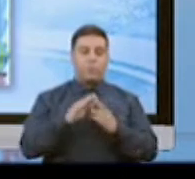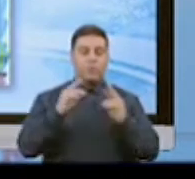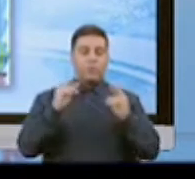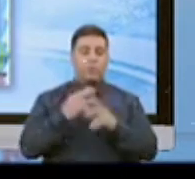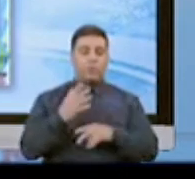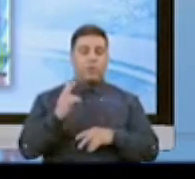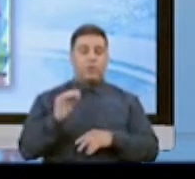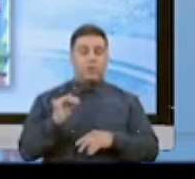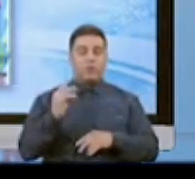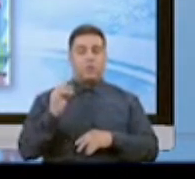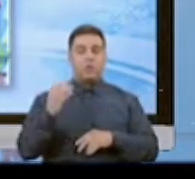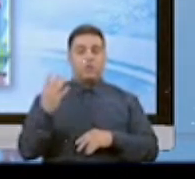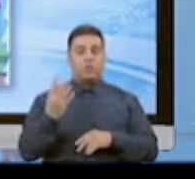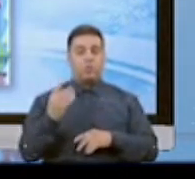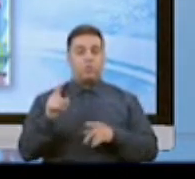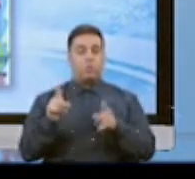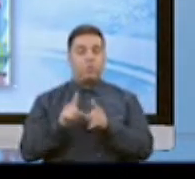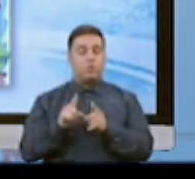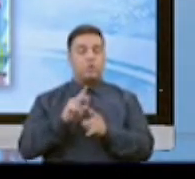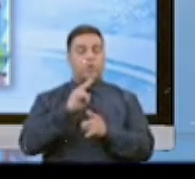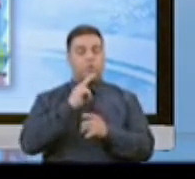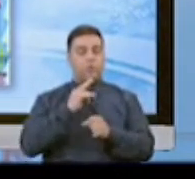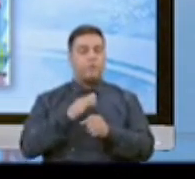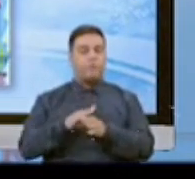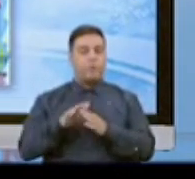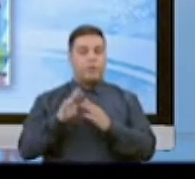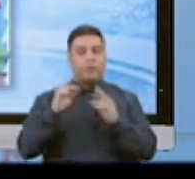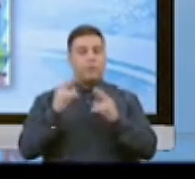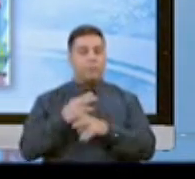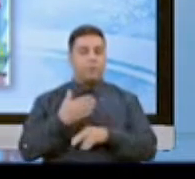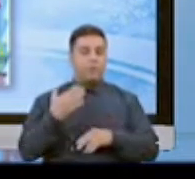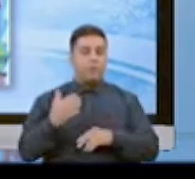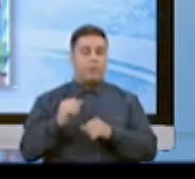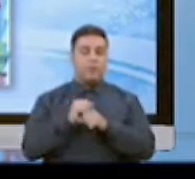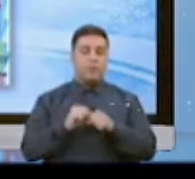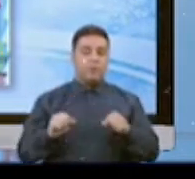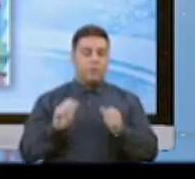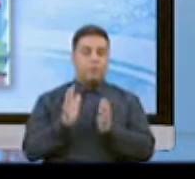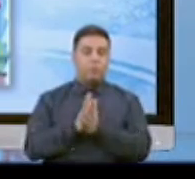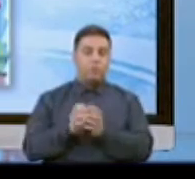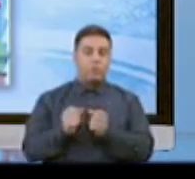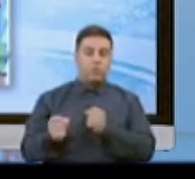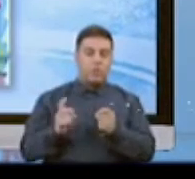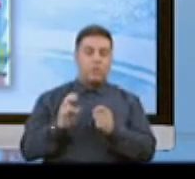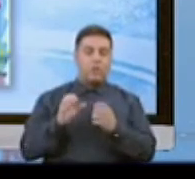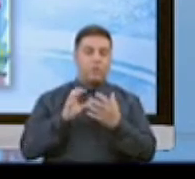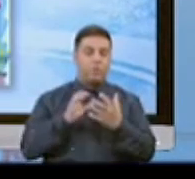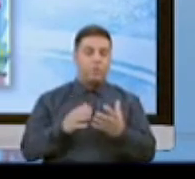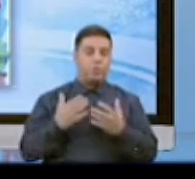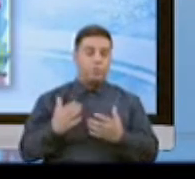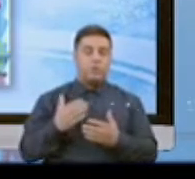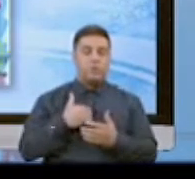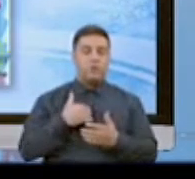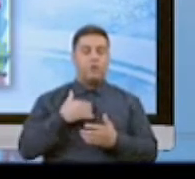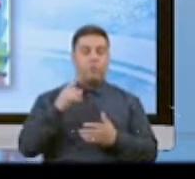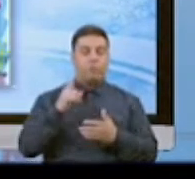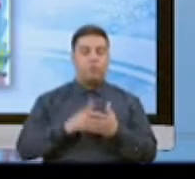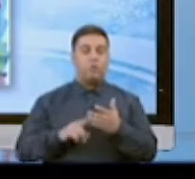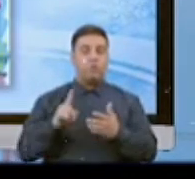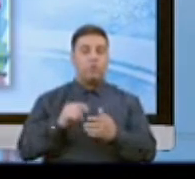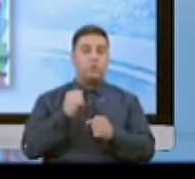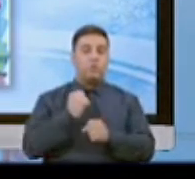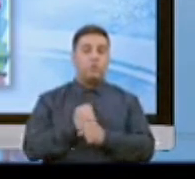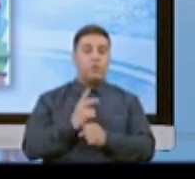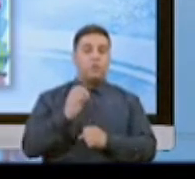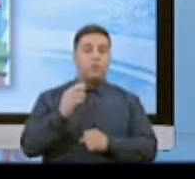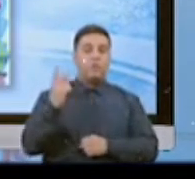И на четвертой картинке девочка тоже поступает неправильно. Нельзя мусорить, ребята. Я надеюсь, вы будете такими же, как